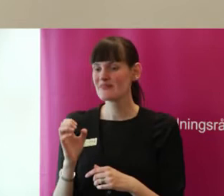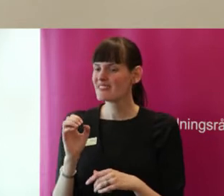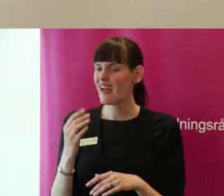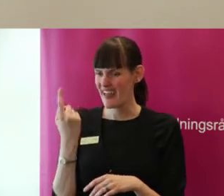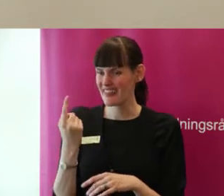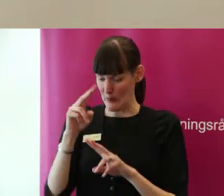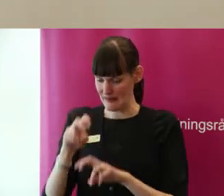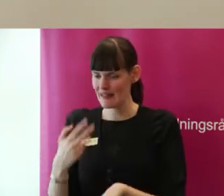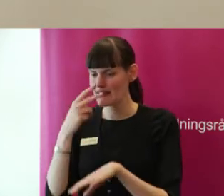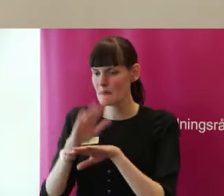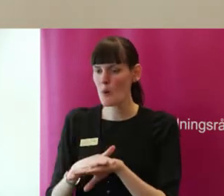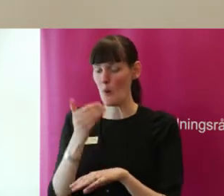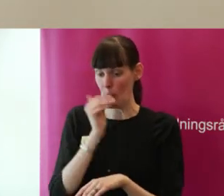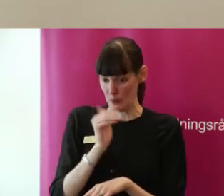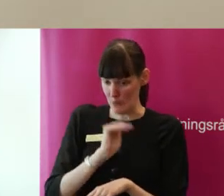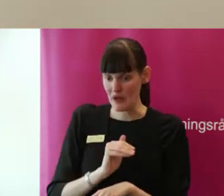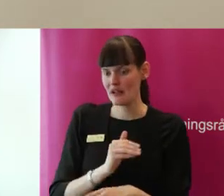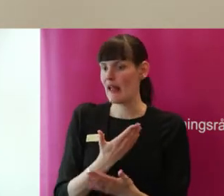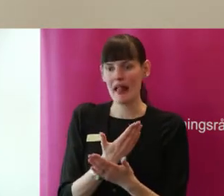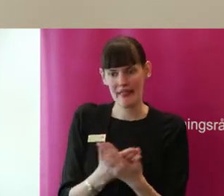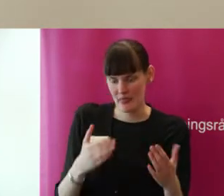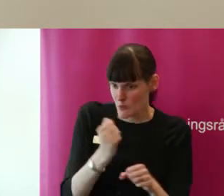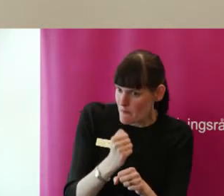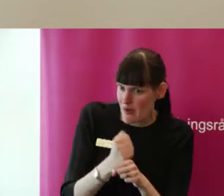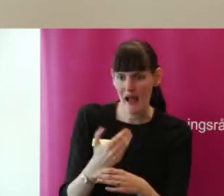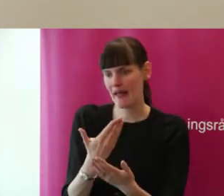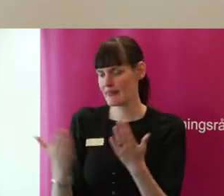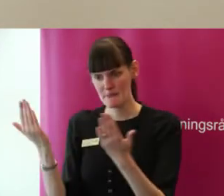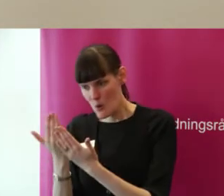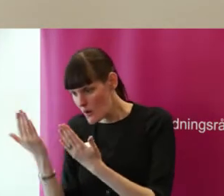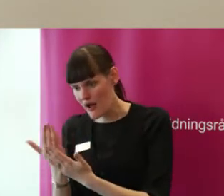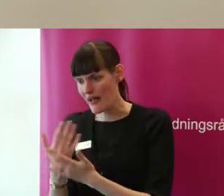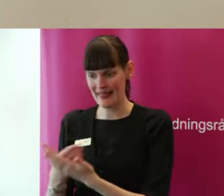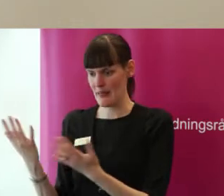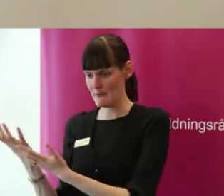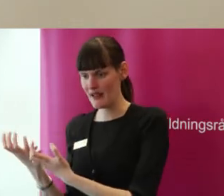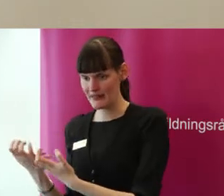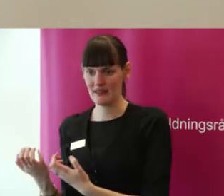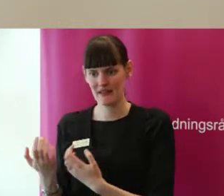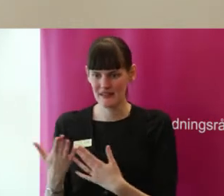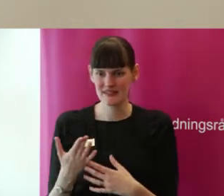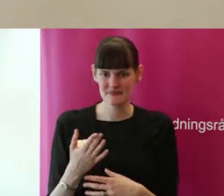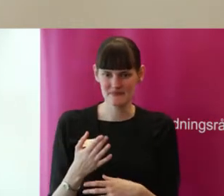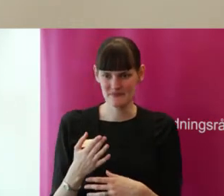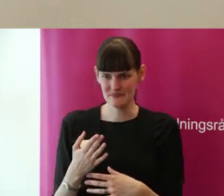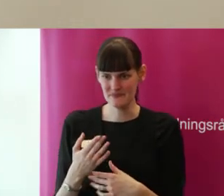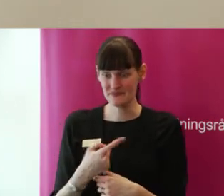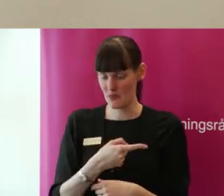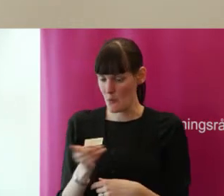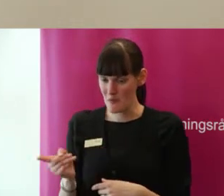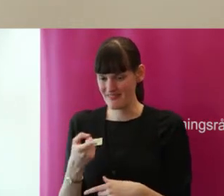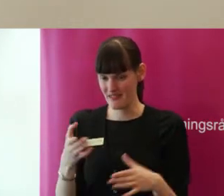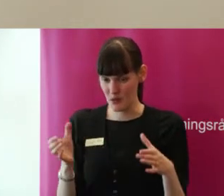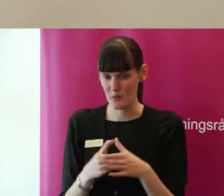varken studerar, arbetar eller är i praktik. Numera så kallas de för NEETs, med en engelsk förkortning. Not